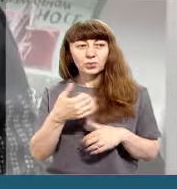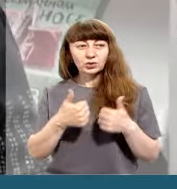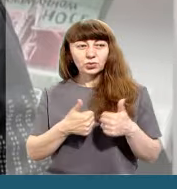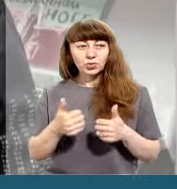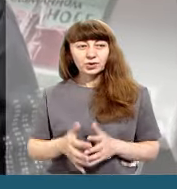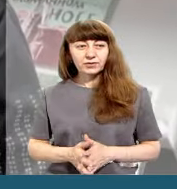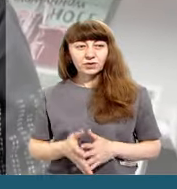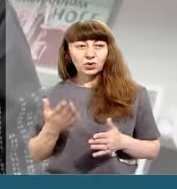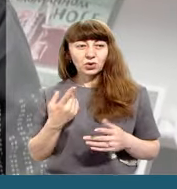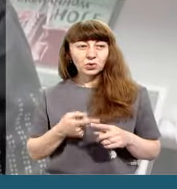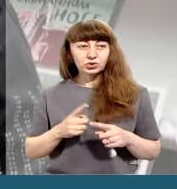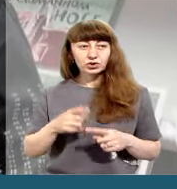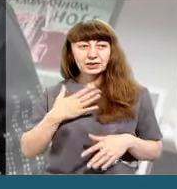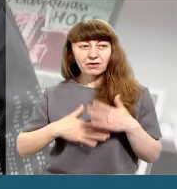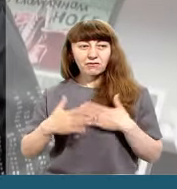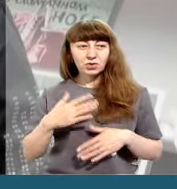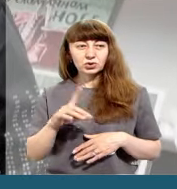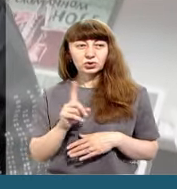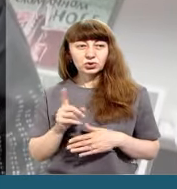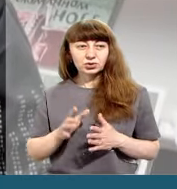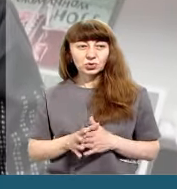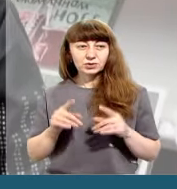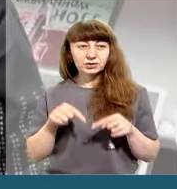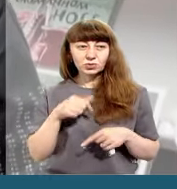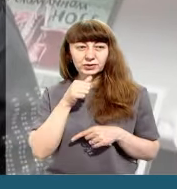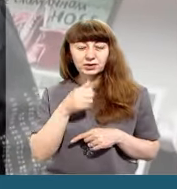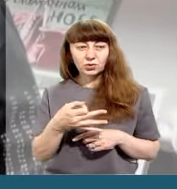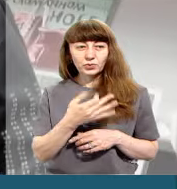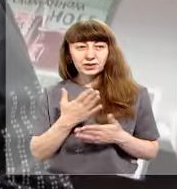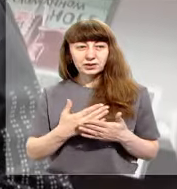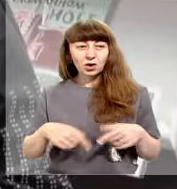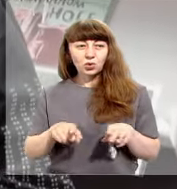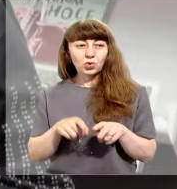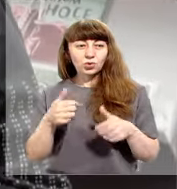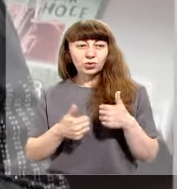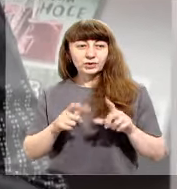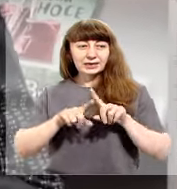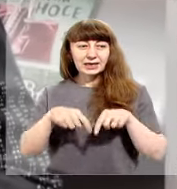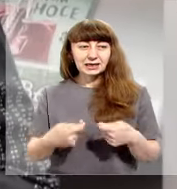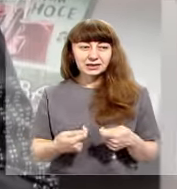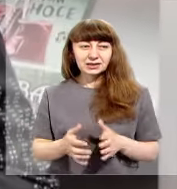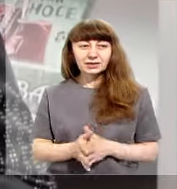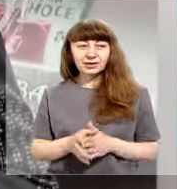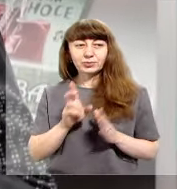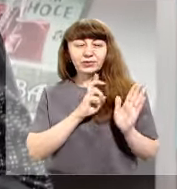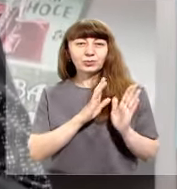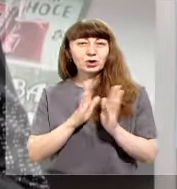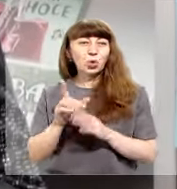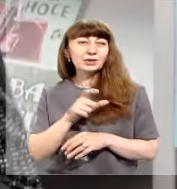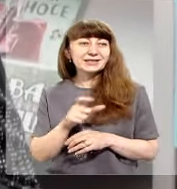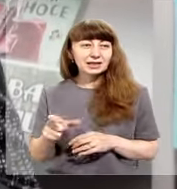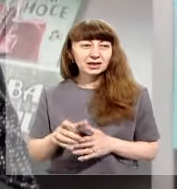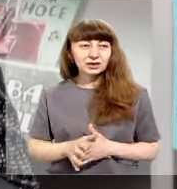уровне. Очень довольны тем, что в нашем регионе существует такой конкурс. он дает и нам, библиотекарям, да, вот